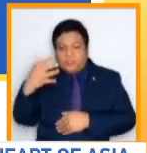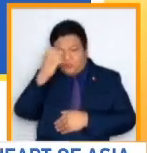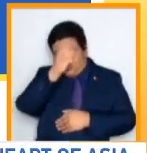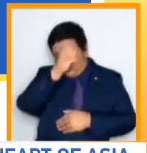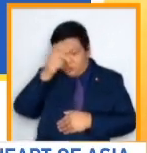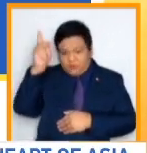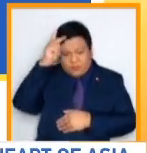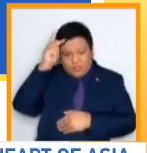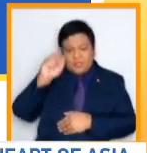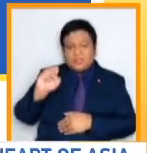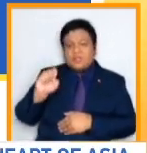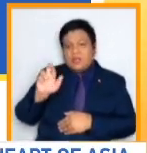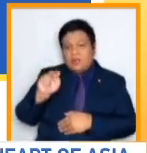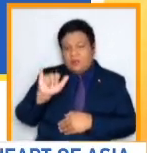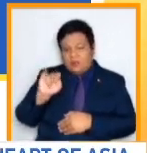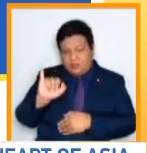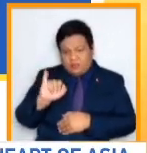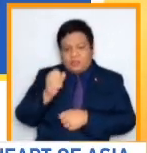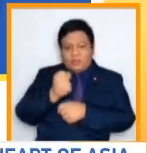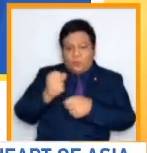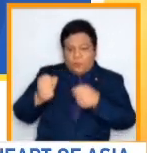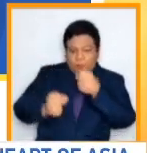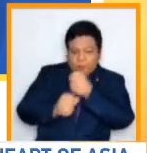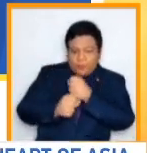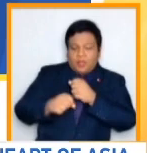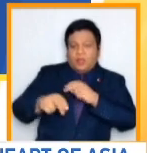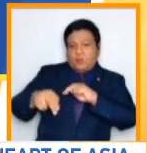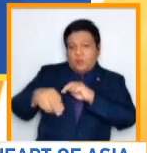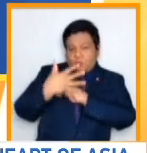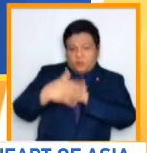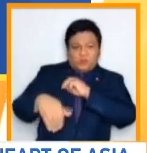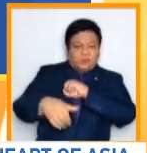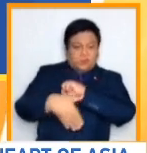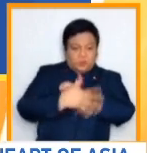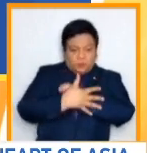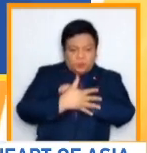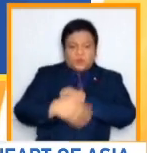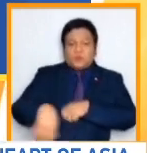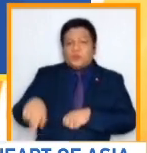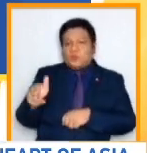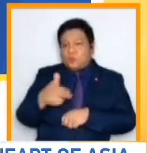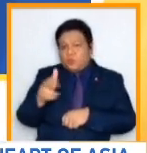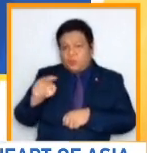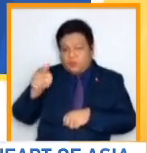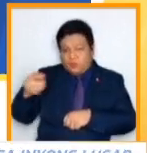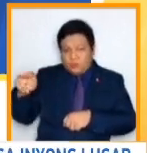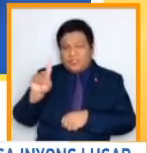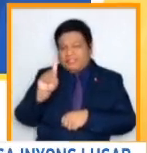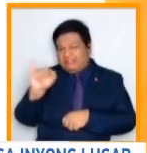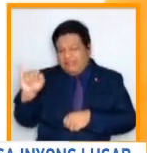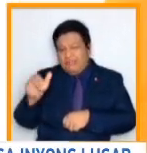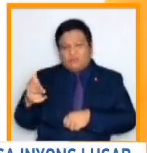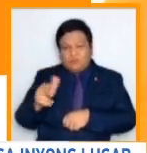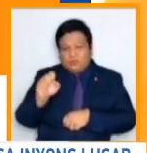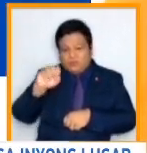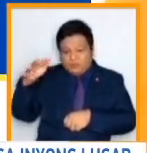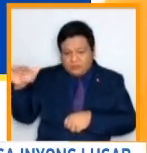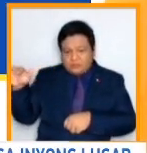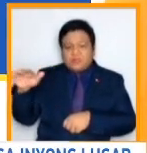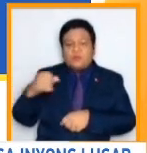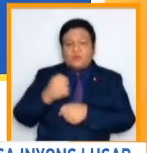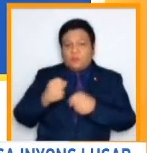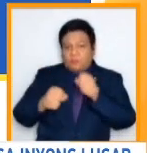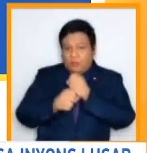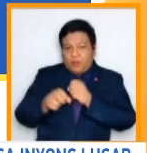Sur, Dinagat Island, Surigao del Norte, Surigao del Sur, Cotabato City at Lanao del Sur. Nasa ilalim naman ng